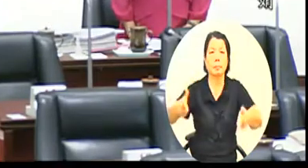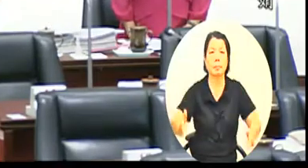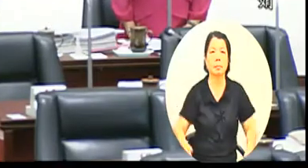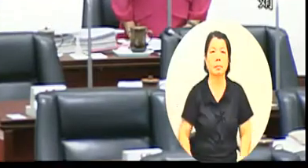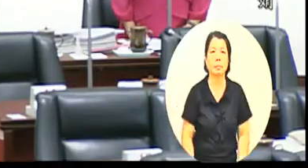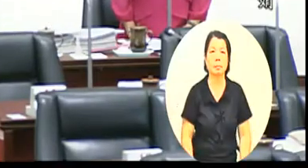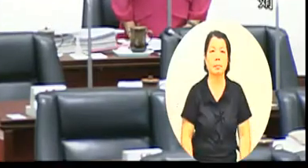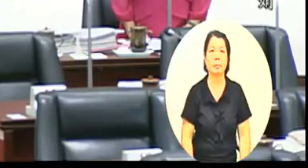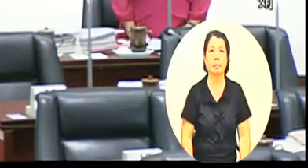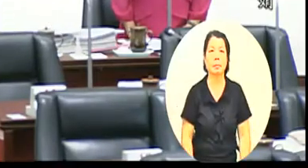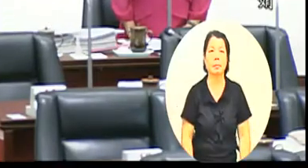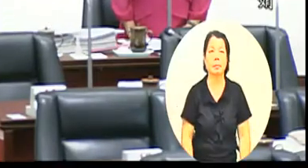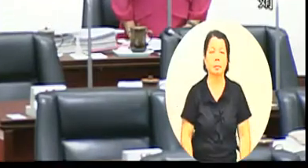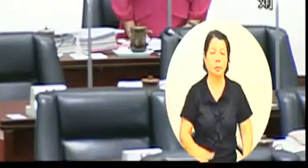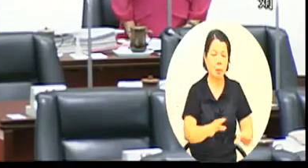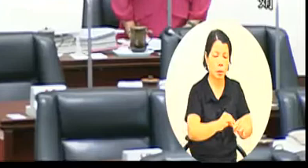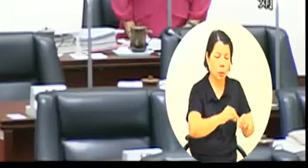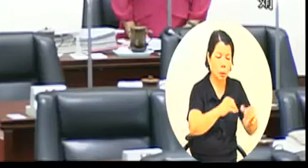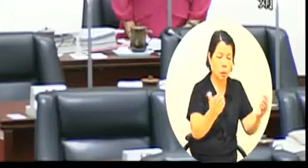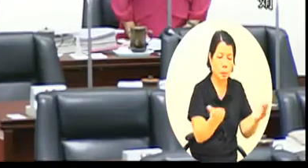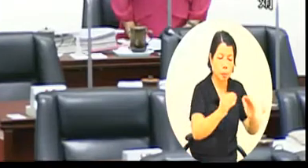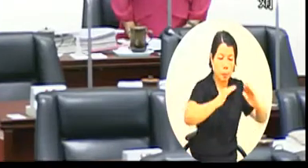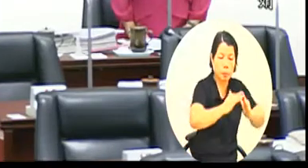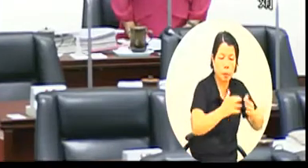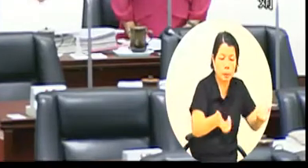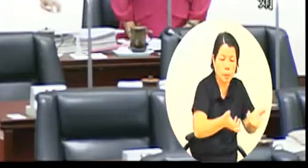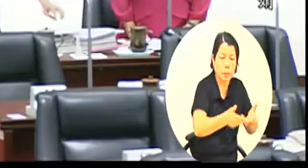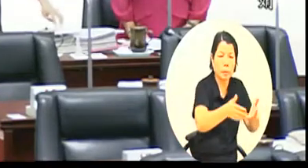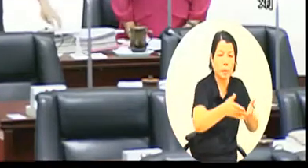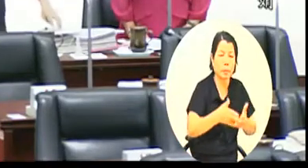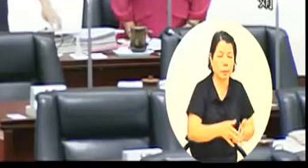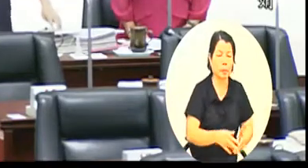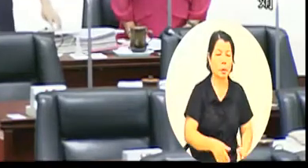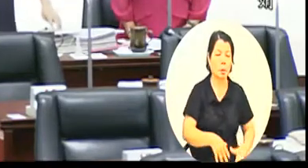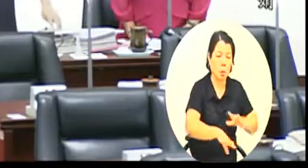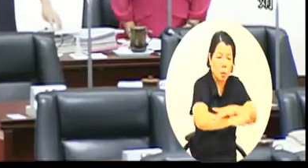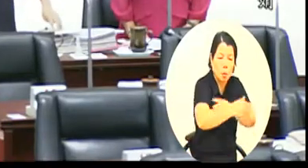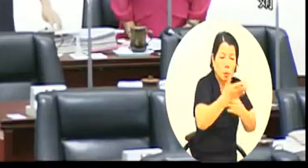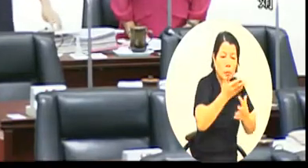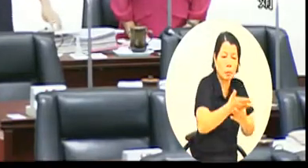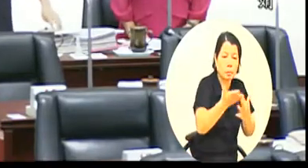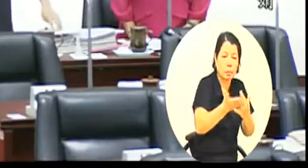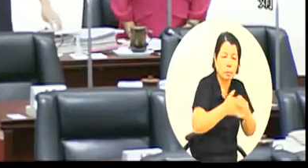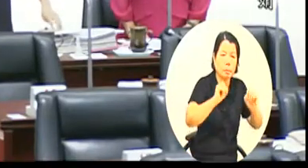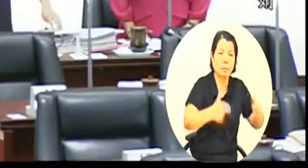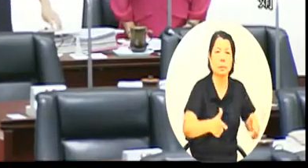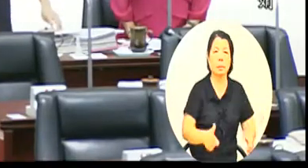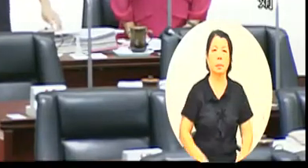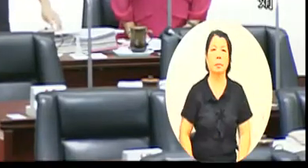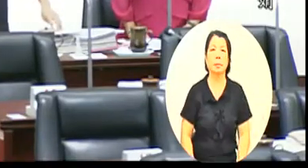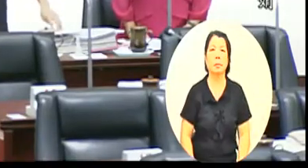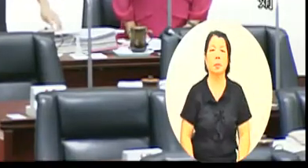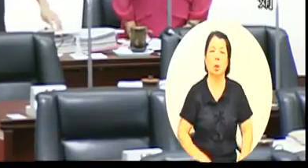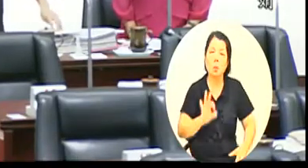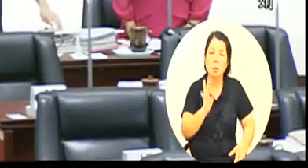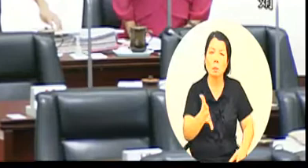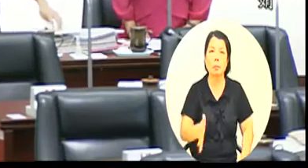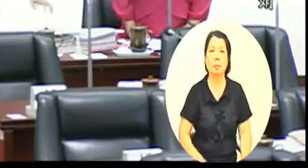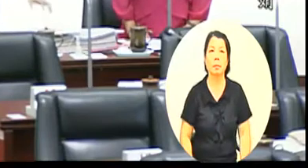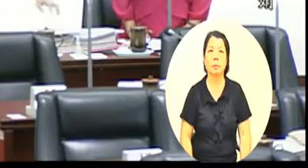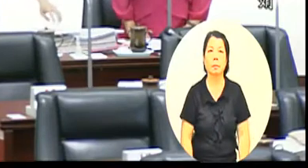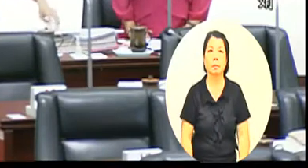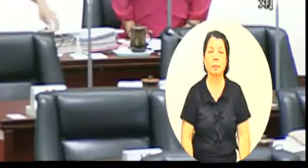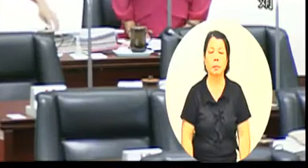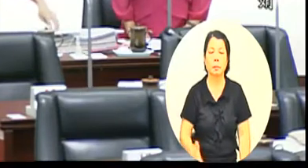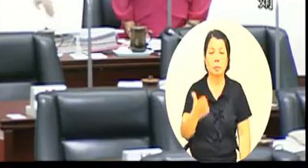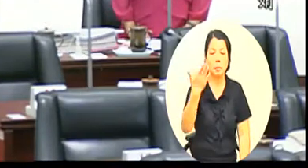样建蔽率的平面的比例概念嘛，空间的概念嘛。所以为什么我们上